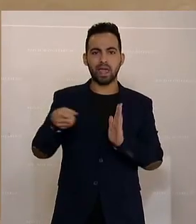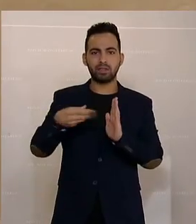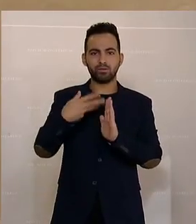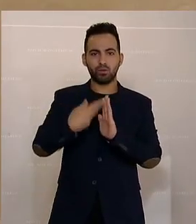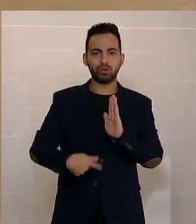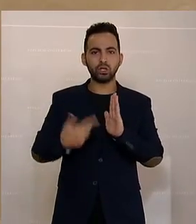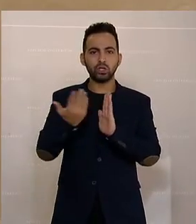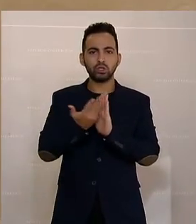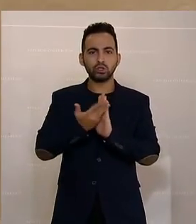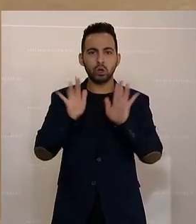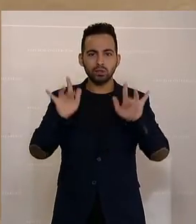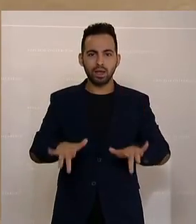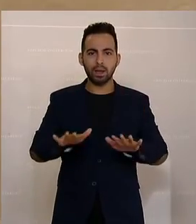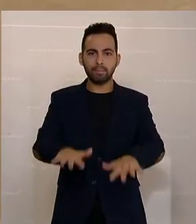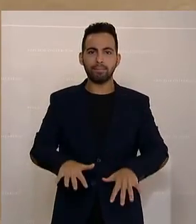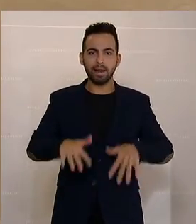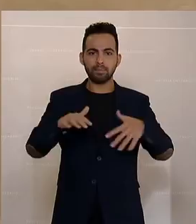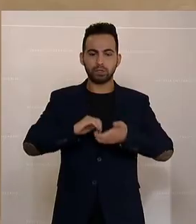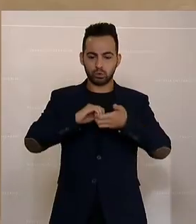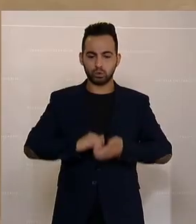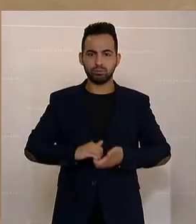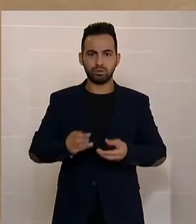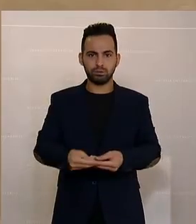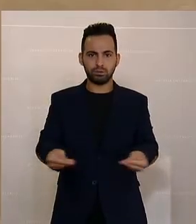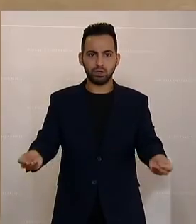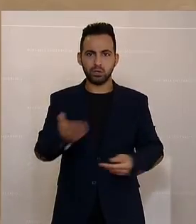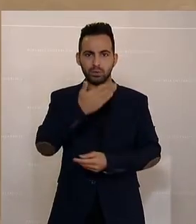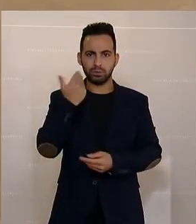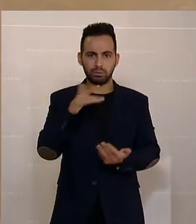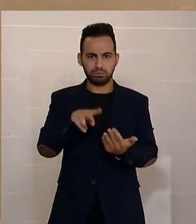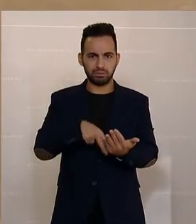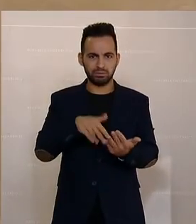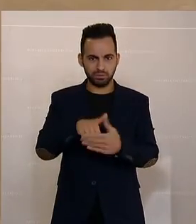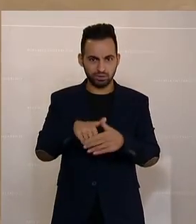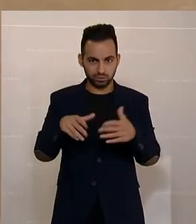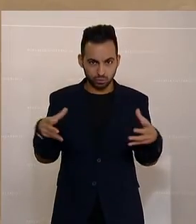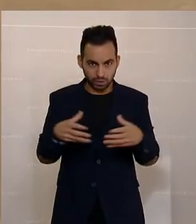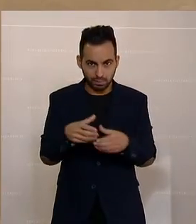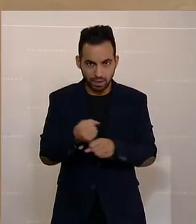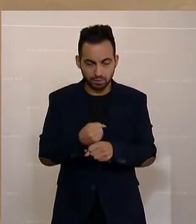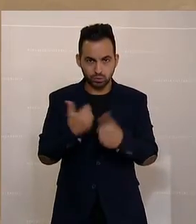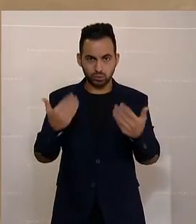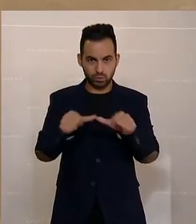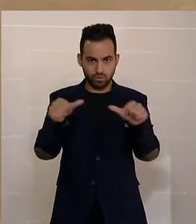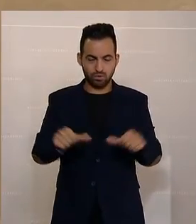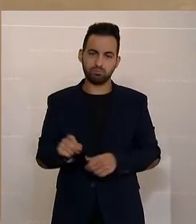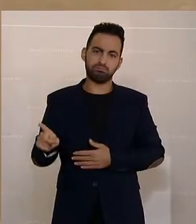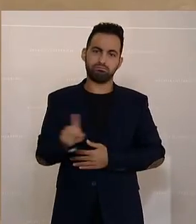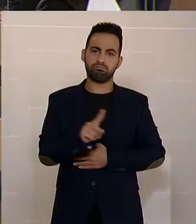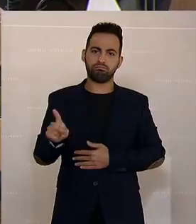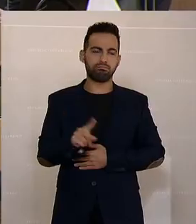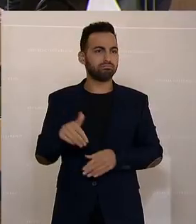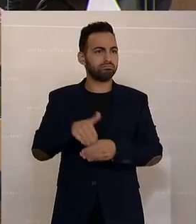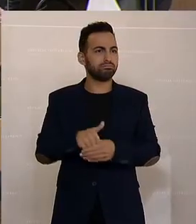haben und die Parlamentsclubs diesen Entwurf nicht haben, ist das keine Form der Zusammenarbeit. Das ist einfach